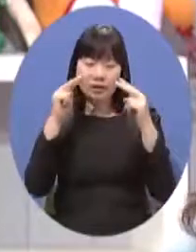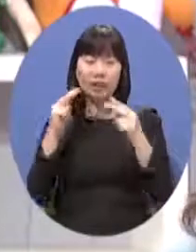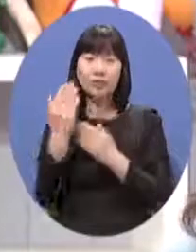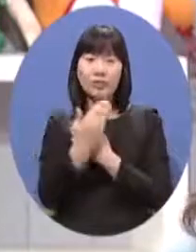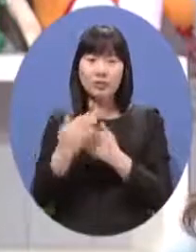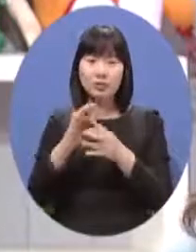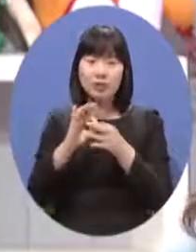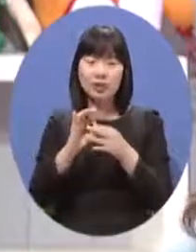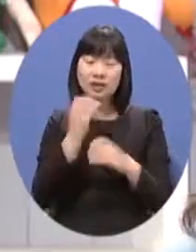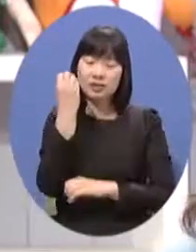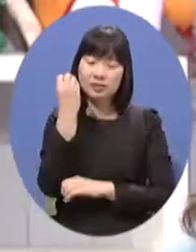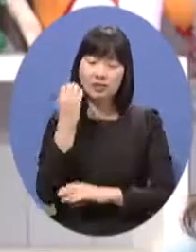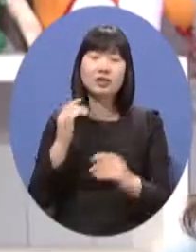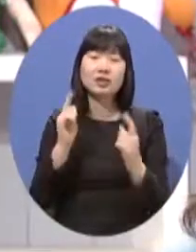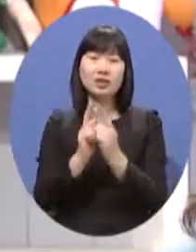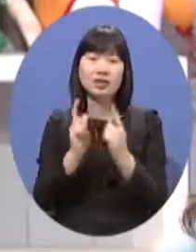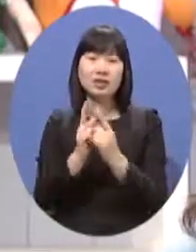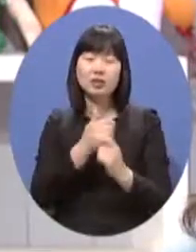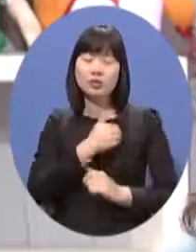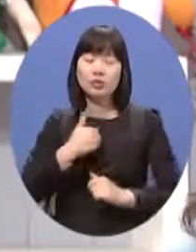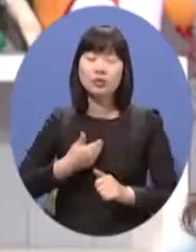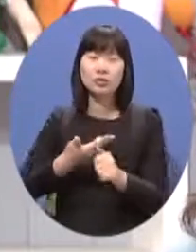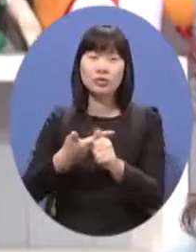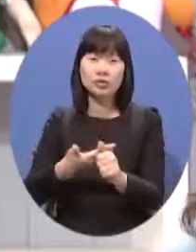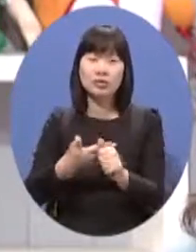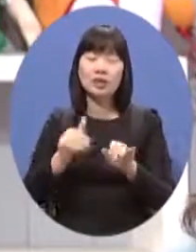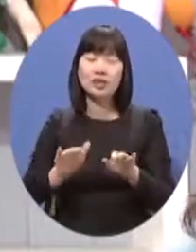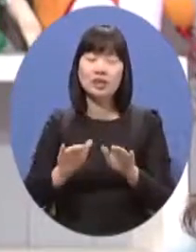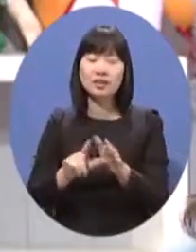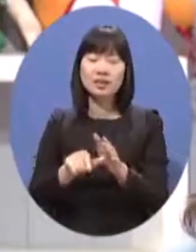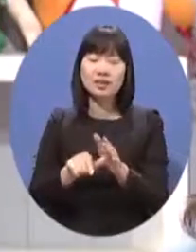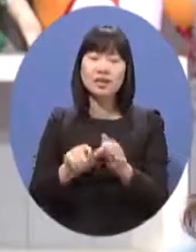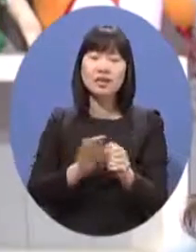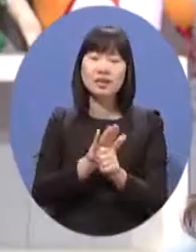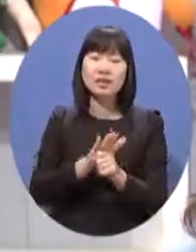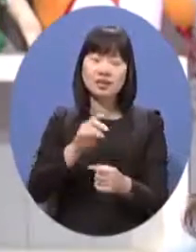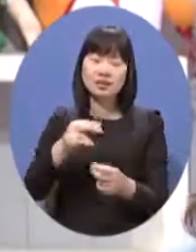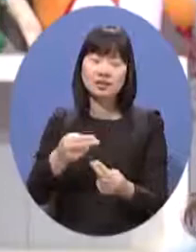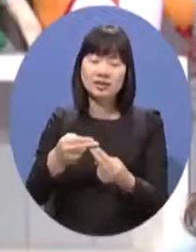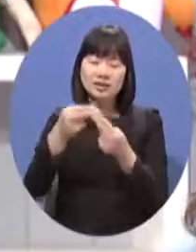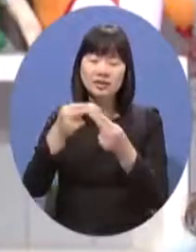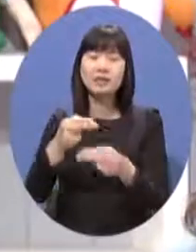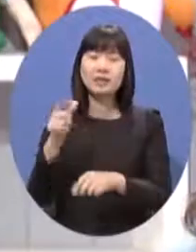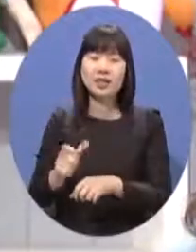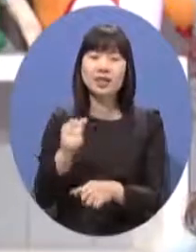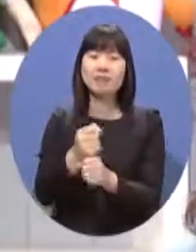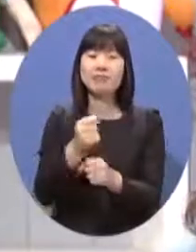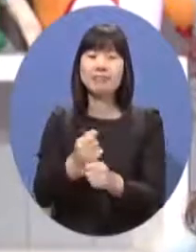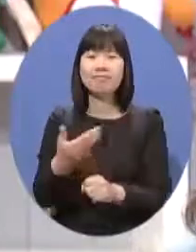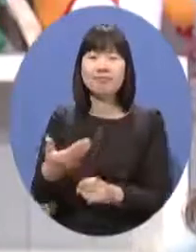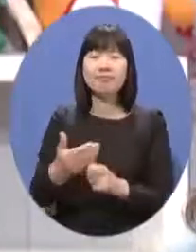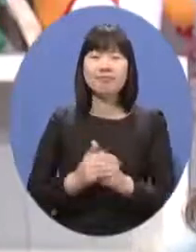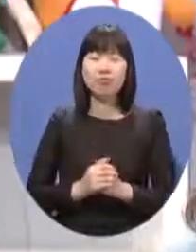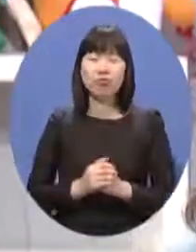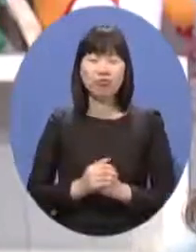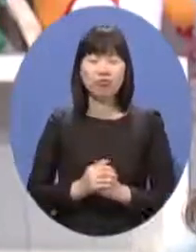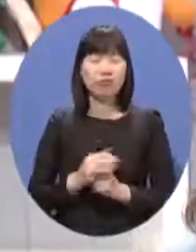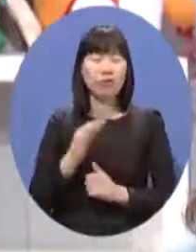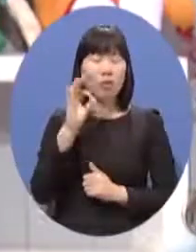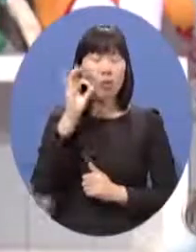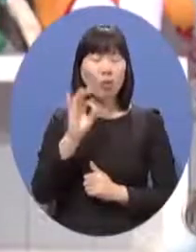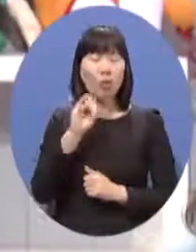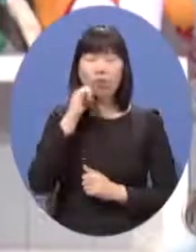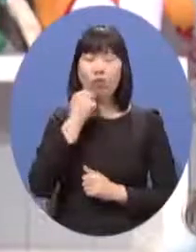몸을 통한 기본적인 접촉들을 충분히 해주시는 게 이 시기에 애착을 단단하게 해줄 수 있는 방법입니다. 사실 듣고 보면 어려운 일은 아니에요. 네.